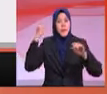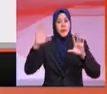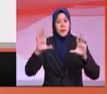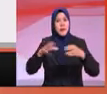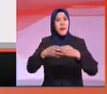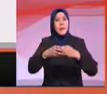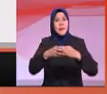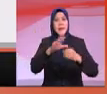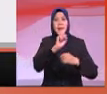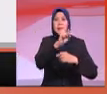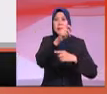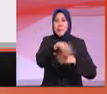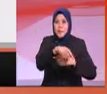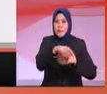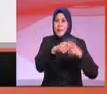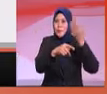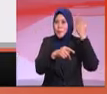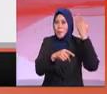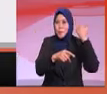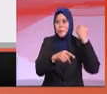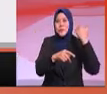kluster Sri Petaling telah pun